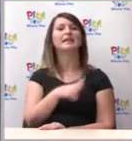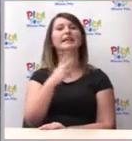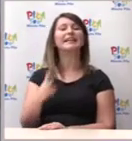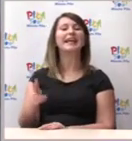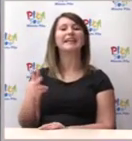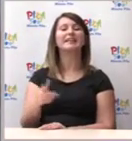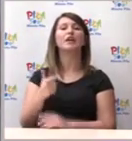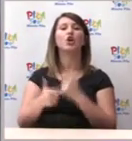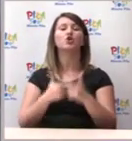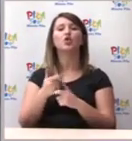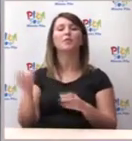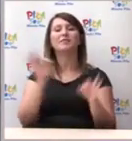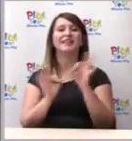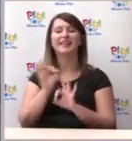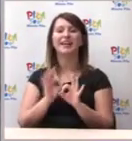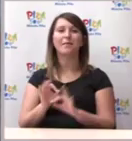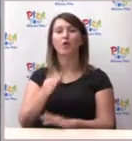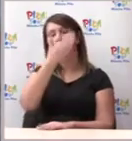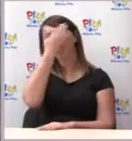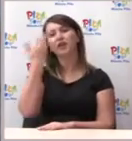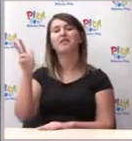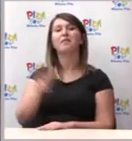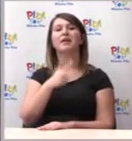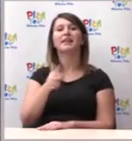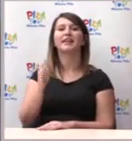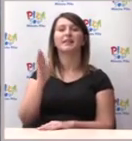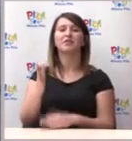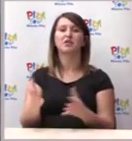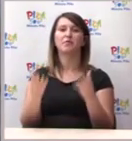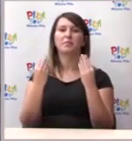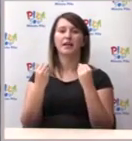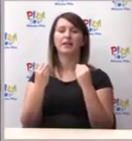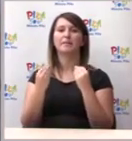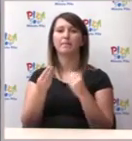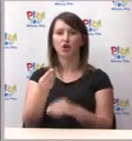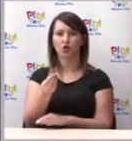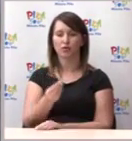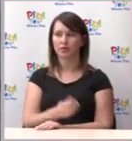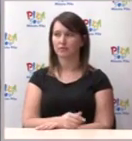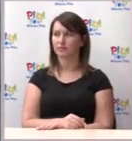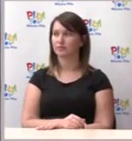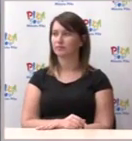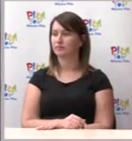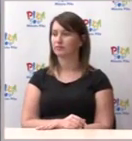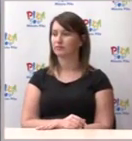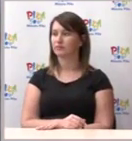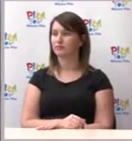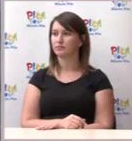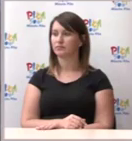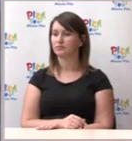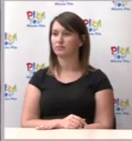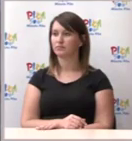tego, w jaki sposób środki zechce rozdysponować marszałek województwa wielkopolskiego. W każdym razie spotkanie